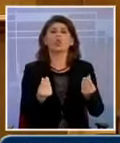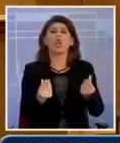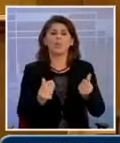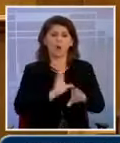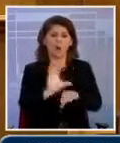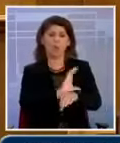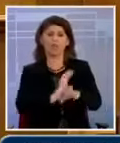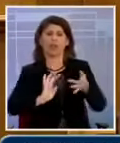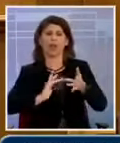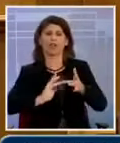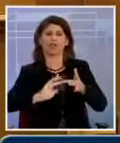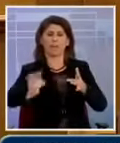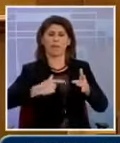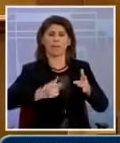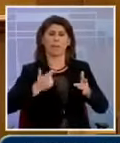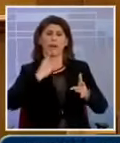αλληλογραφίας.